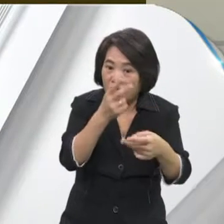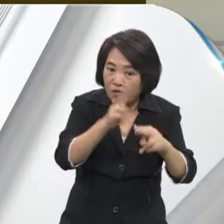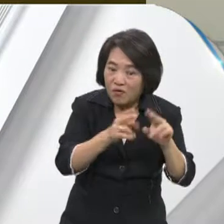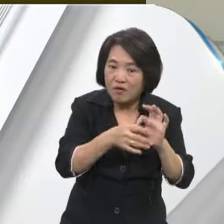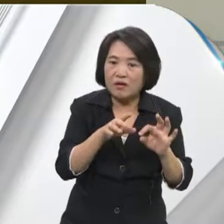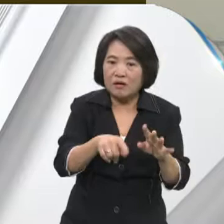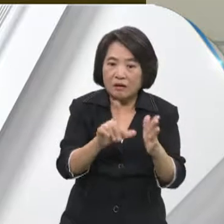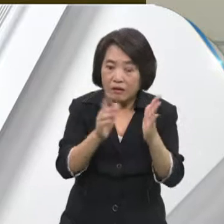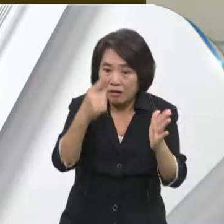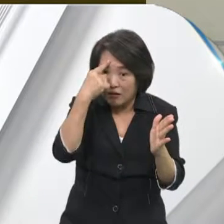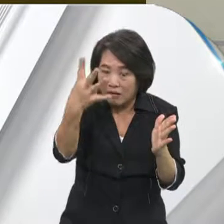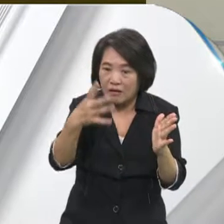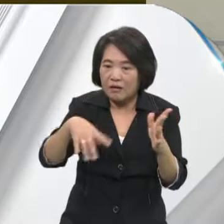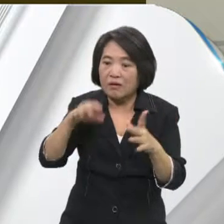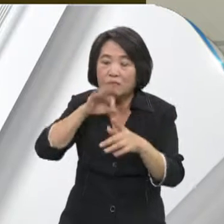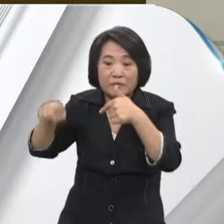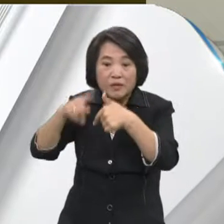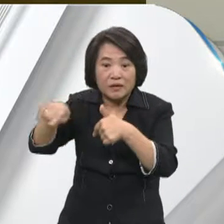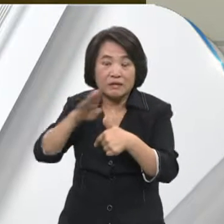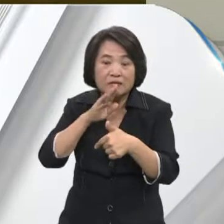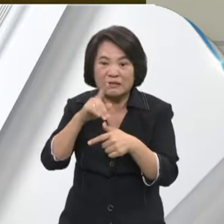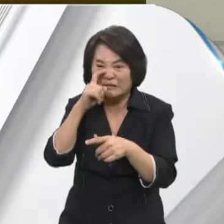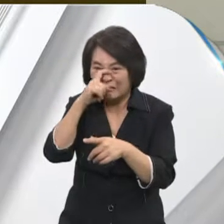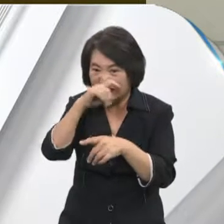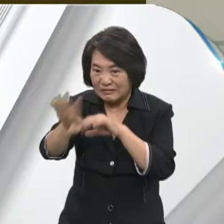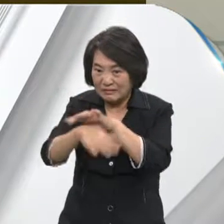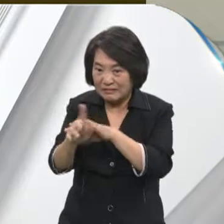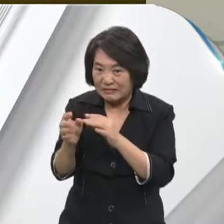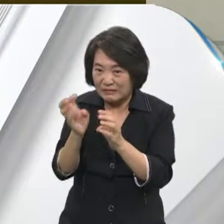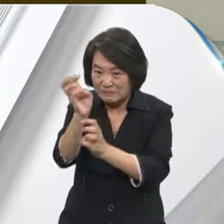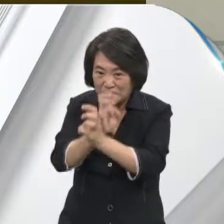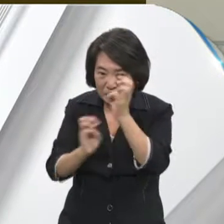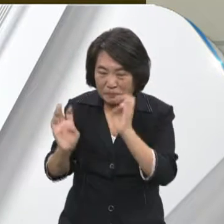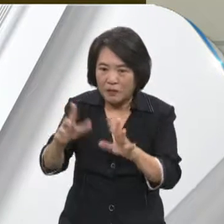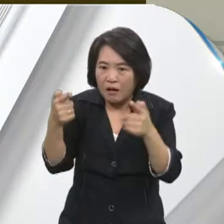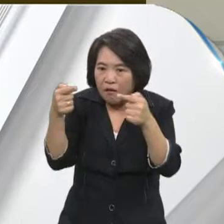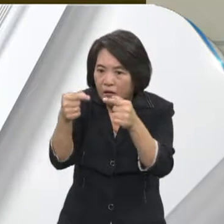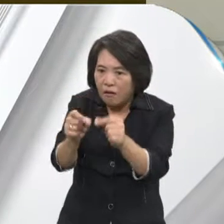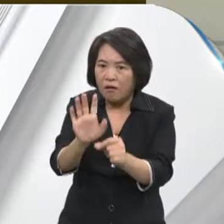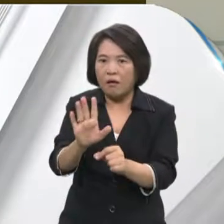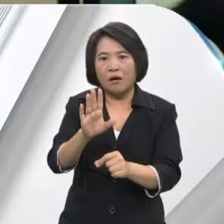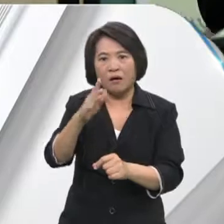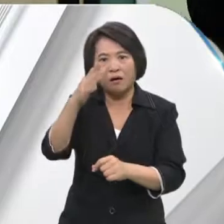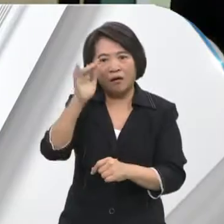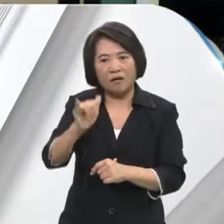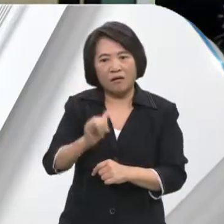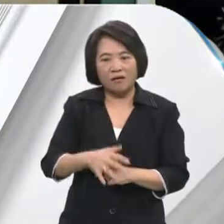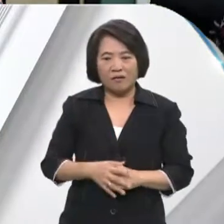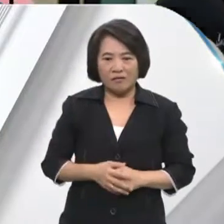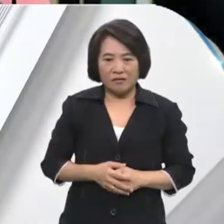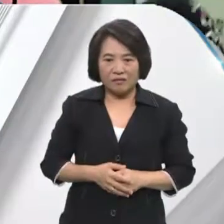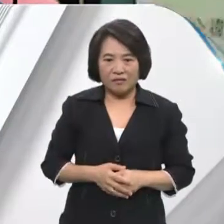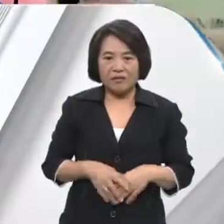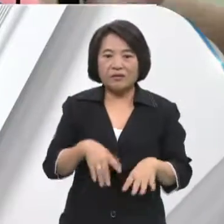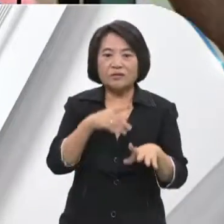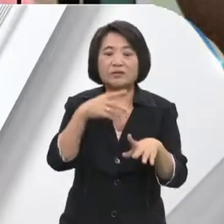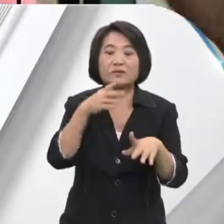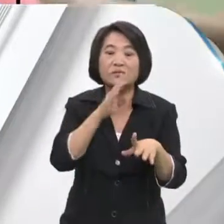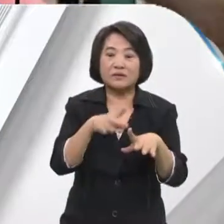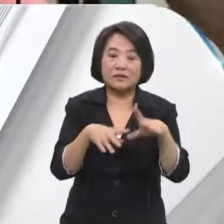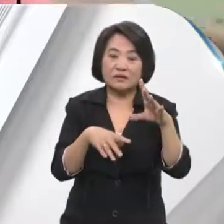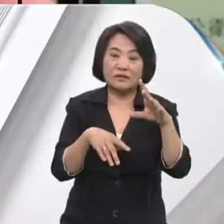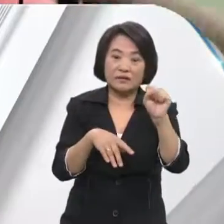土停工计划将发生的 PM2.5 利用化硫、利用化碳走下小家程度。 我想二氧化硫的空气污染